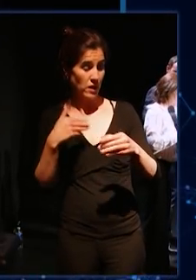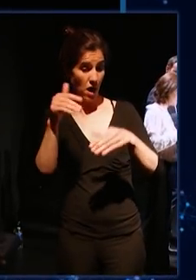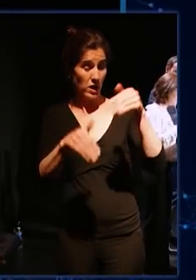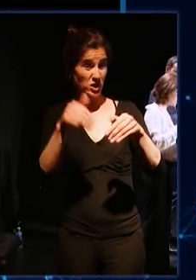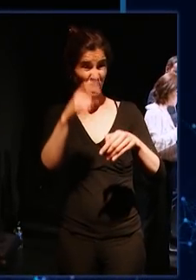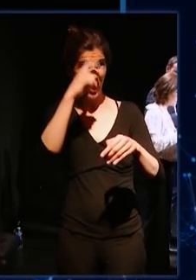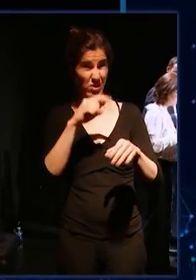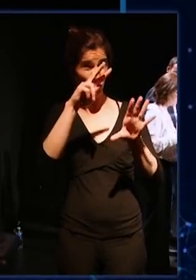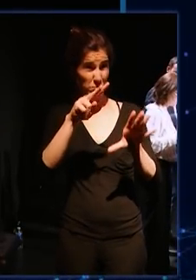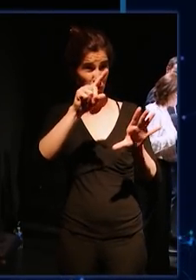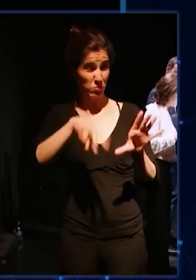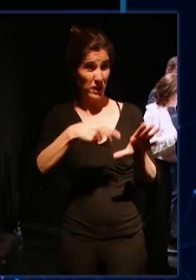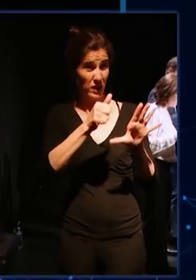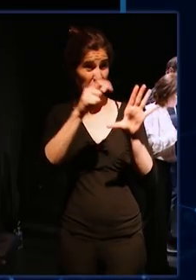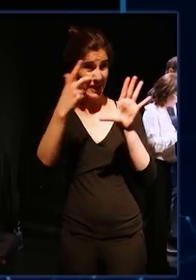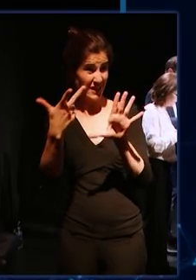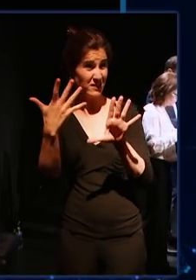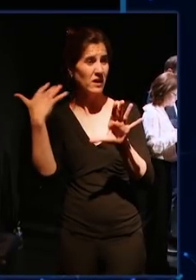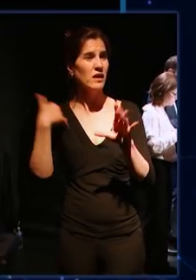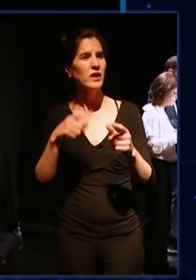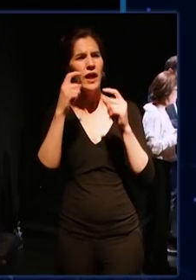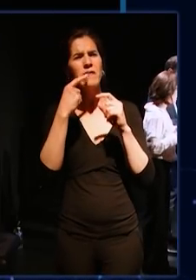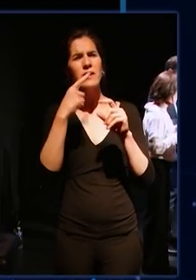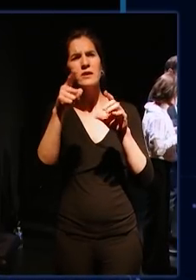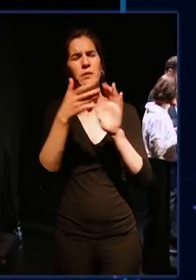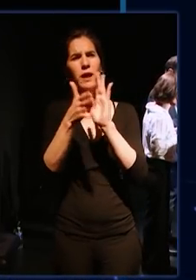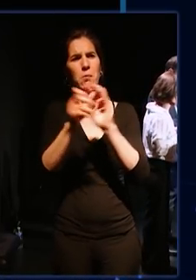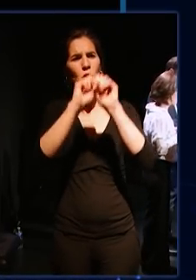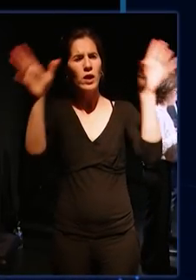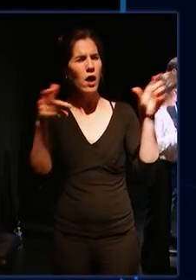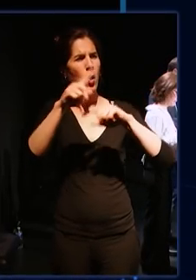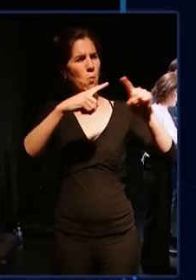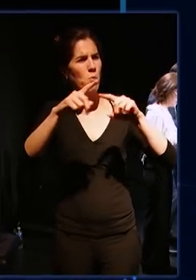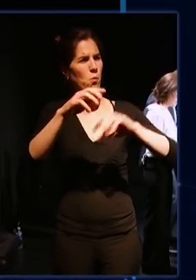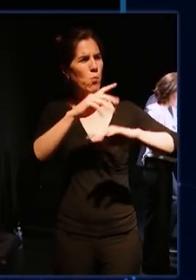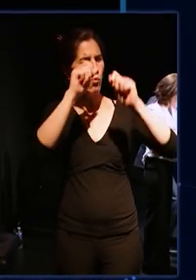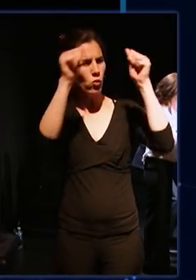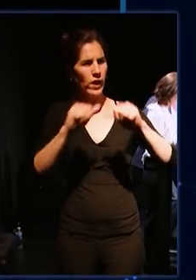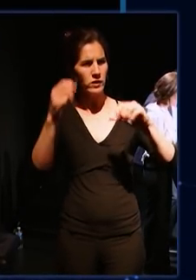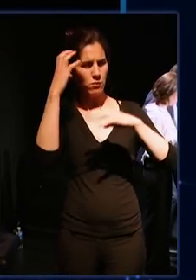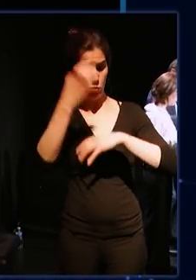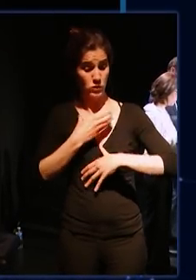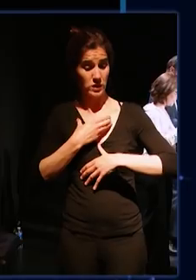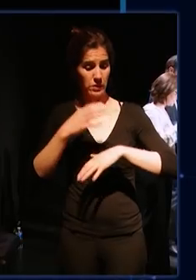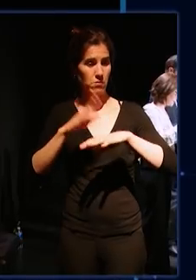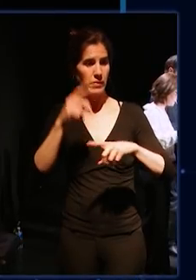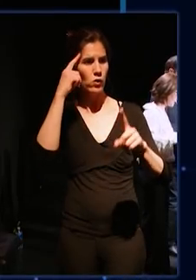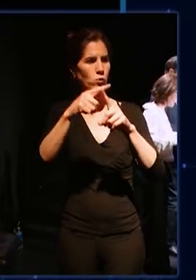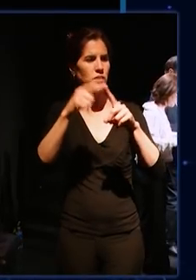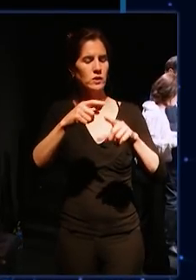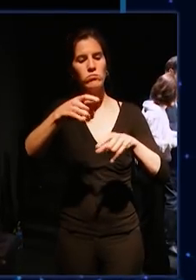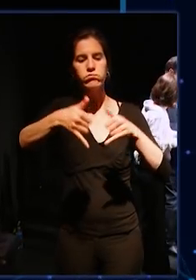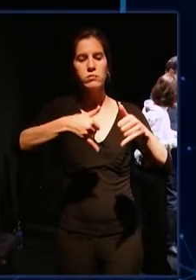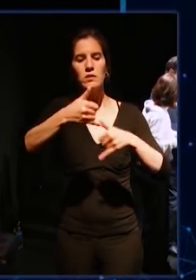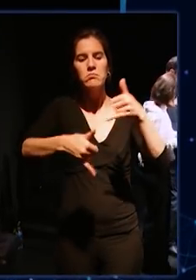el 2015 ja deixava clara la seva aposta per un model de municipi que afavorís el desplaçament dels vianants i la connexió de barris amb